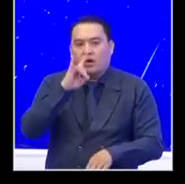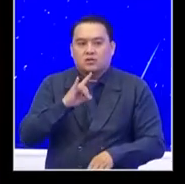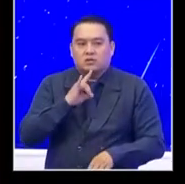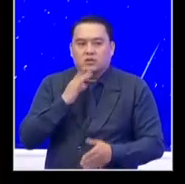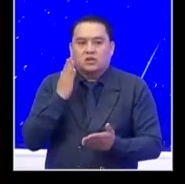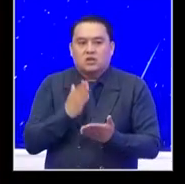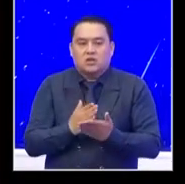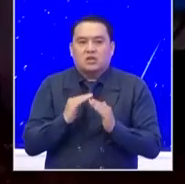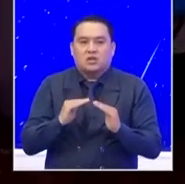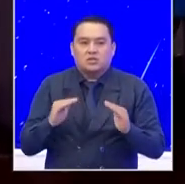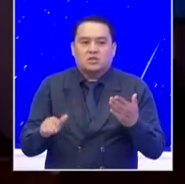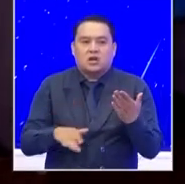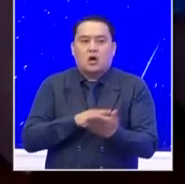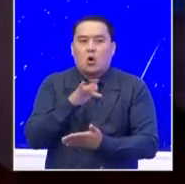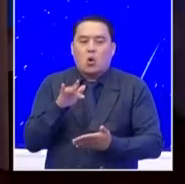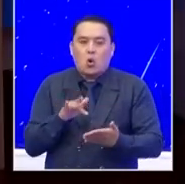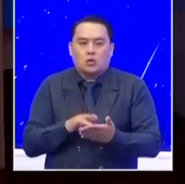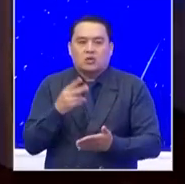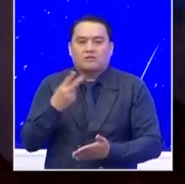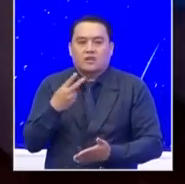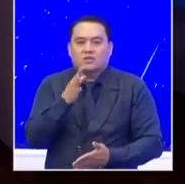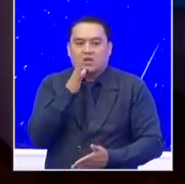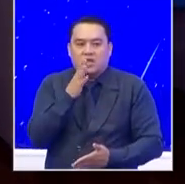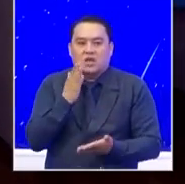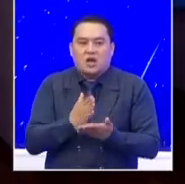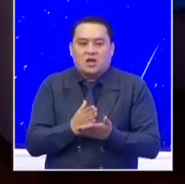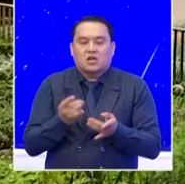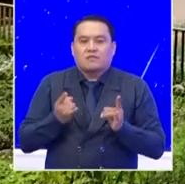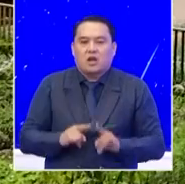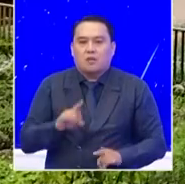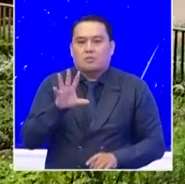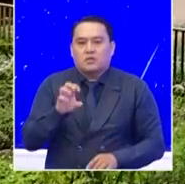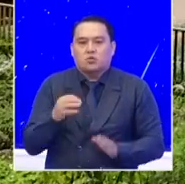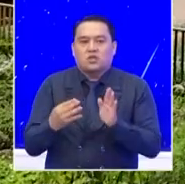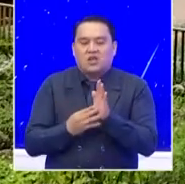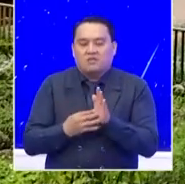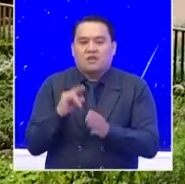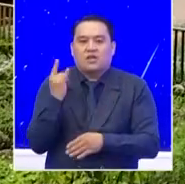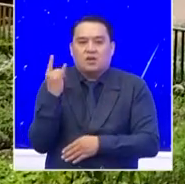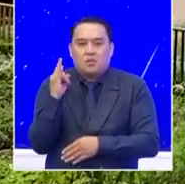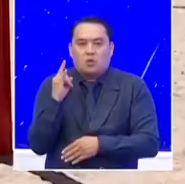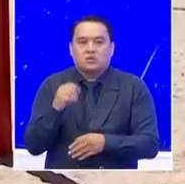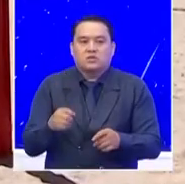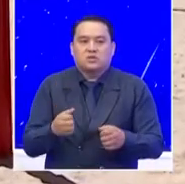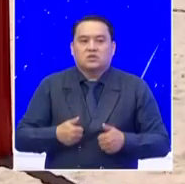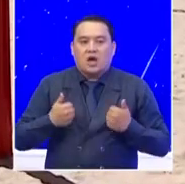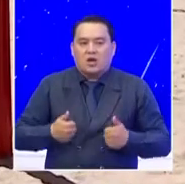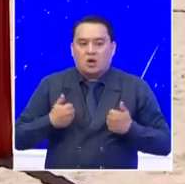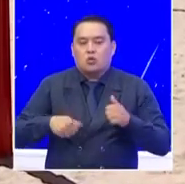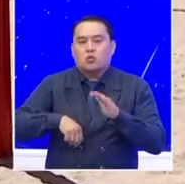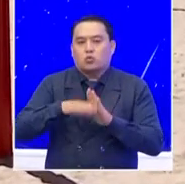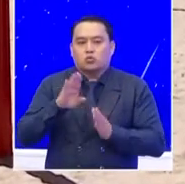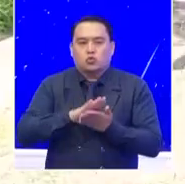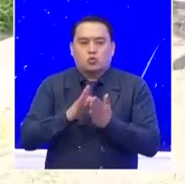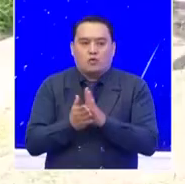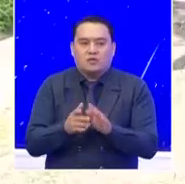где имеется детский городок. Только за последние 20 лет здесь появилось на свет 509 малышей. Для них всегда стараются создать самые лучшие